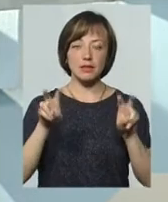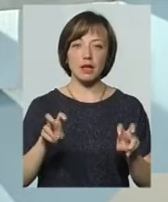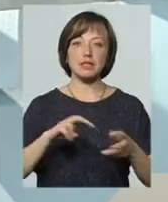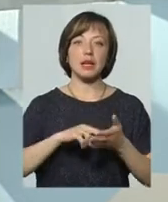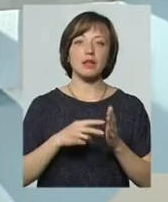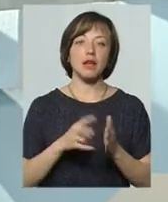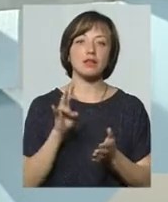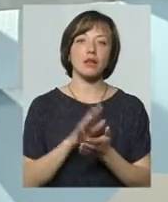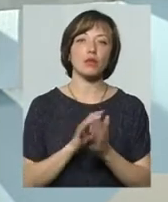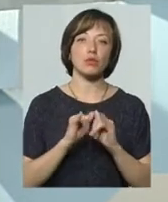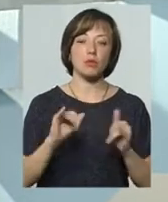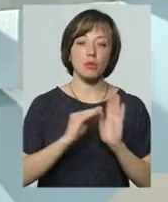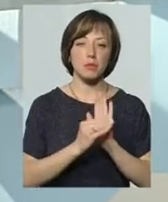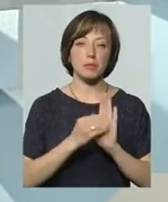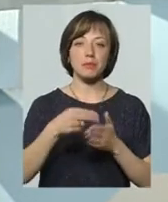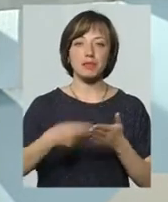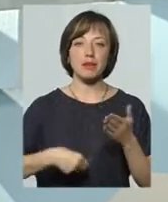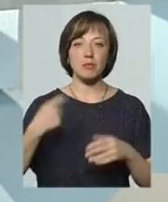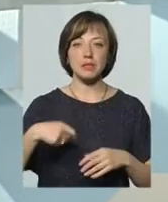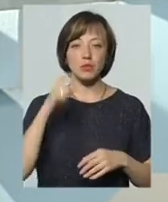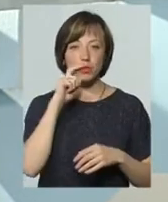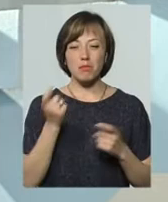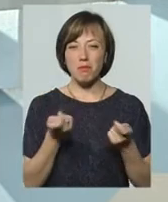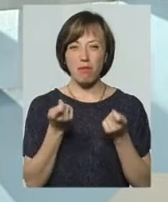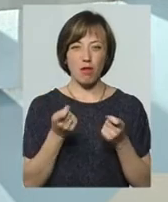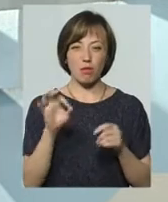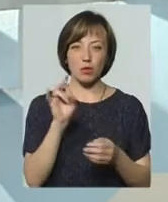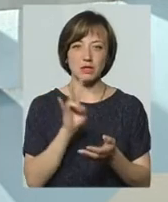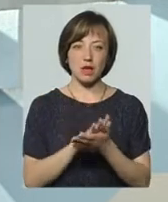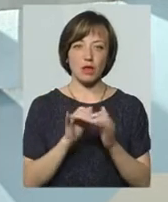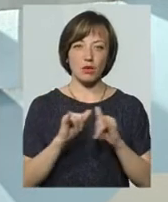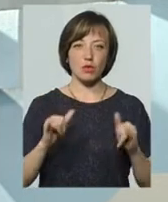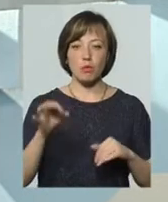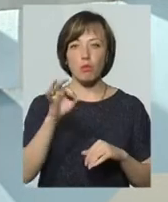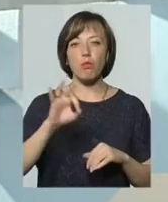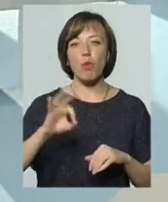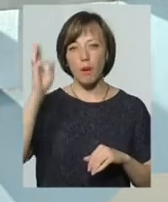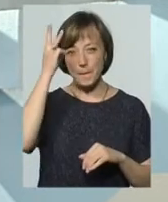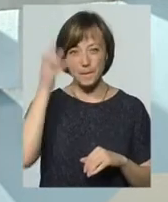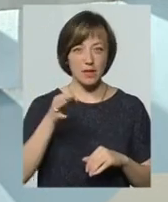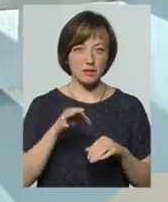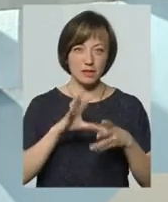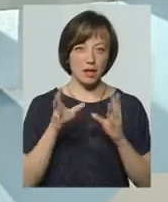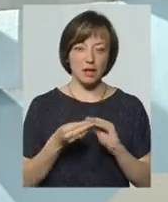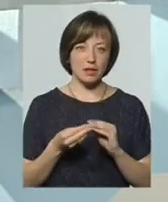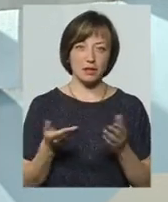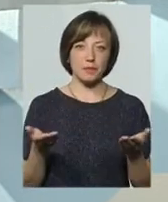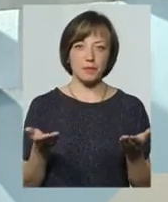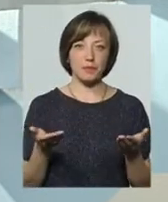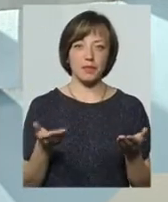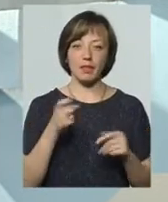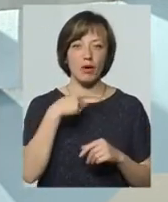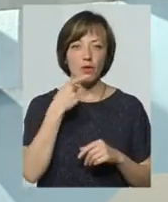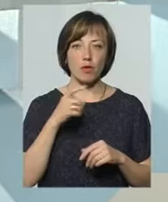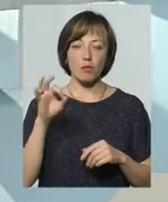тобто, яку підписав президент України, але там мало дуже про сталий розвиток. Відносно Хмельниччини, то взагалі тут як така стратегія, навіть не